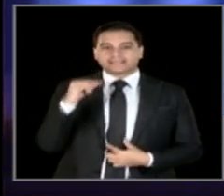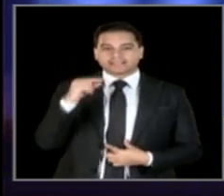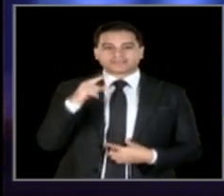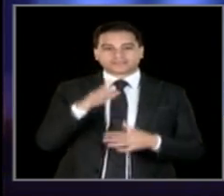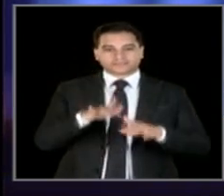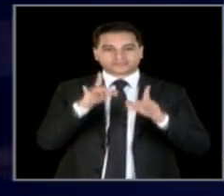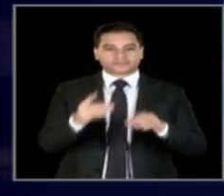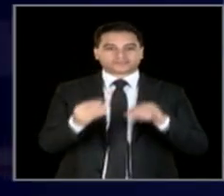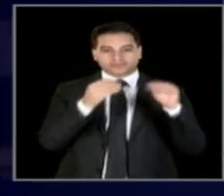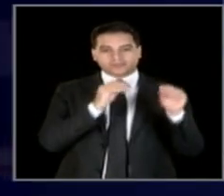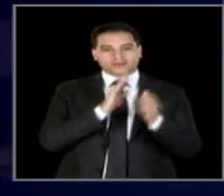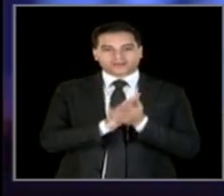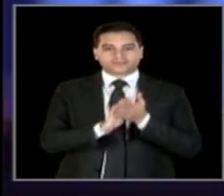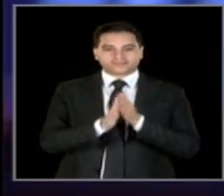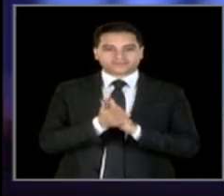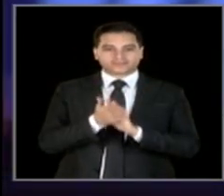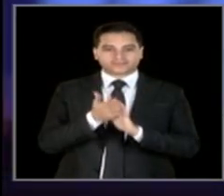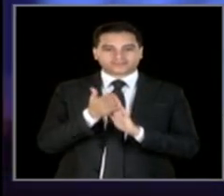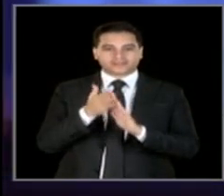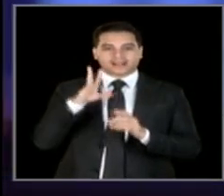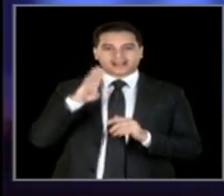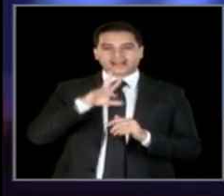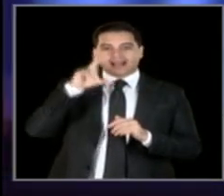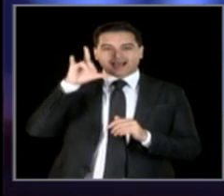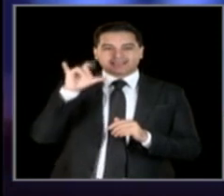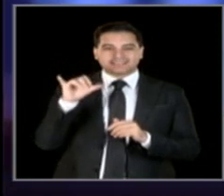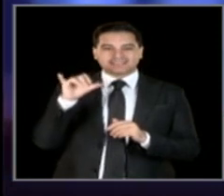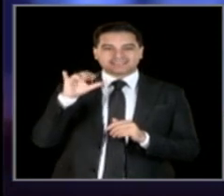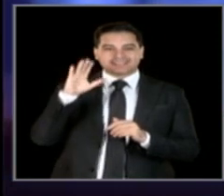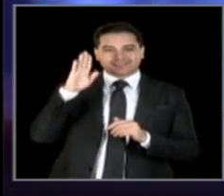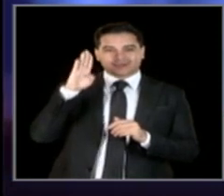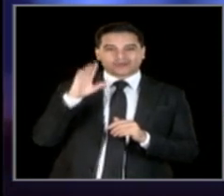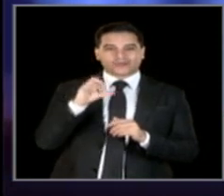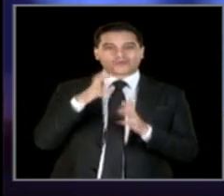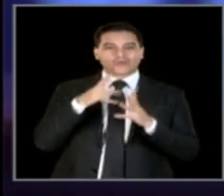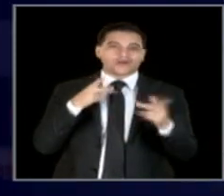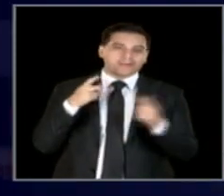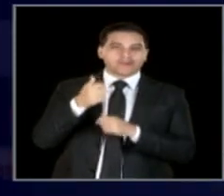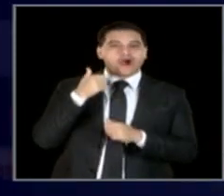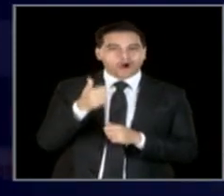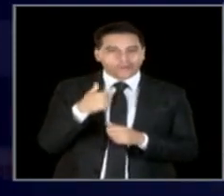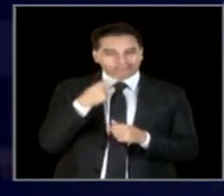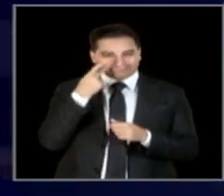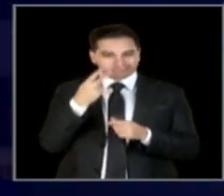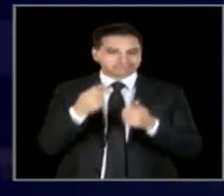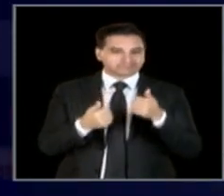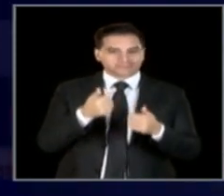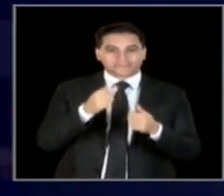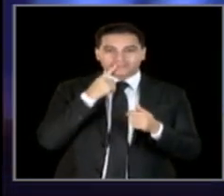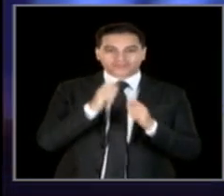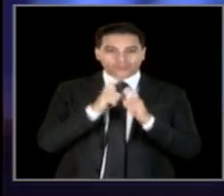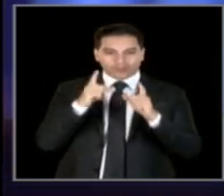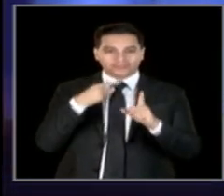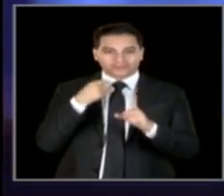ما خلاص بقى. الكلاسيكو اللي فات كنت قاعده اللعبه الحلوه، الله جون حلو الحمد لله. بس واضح انك بتحب الكوره